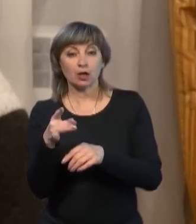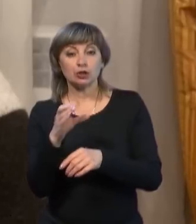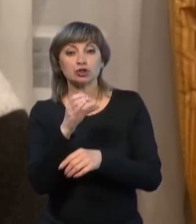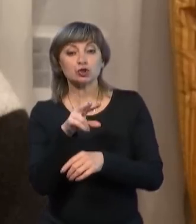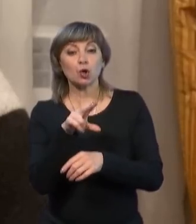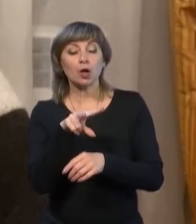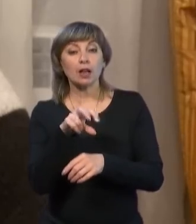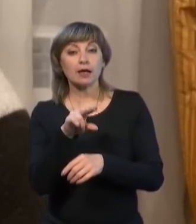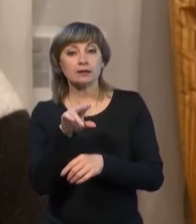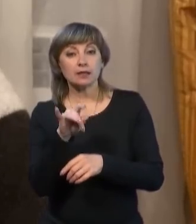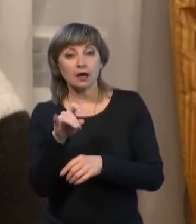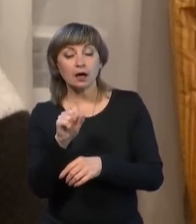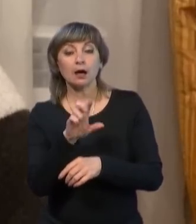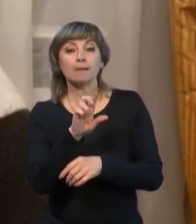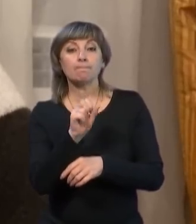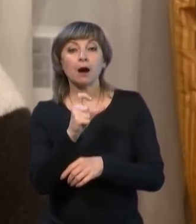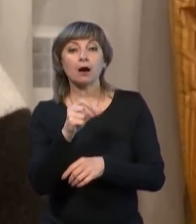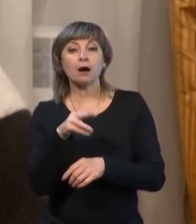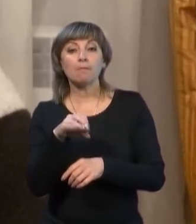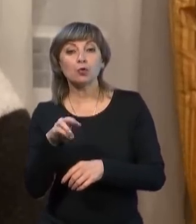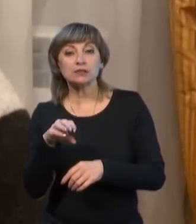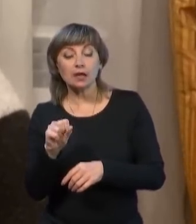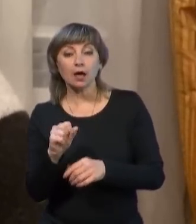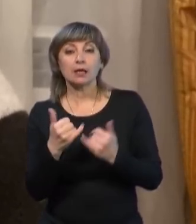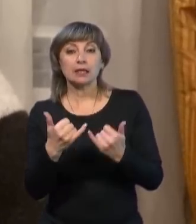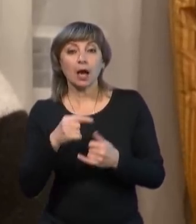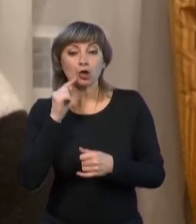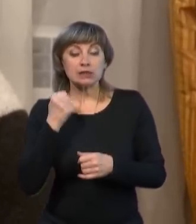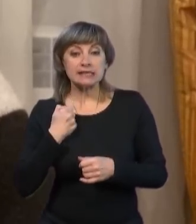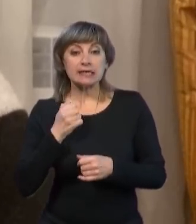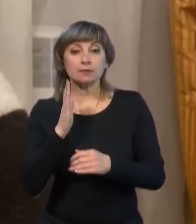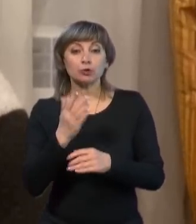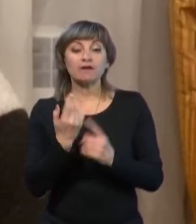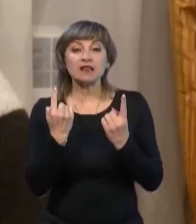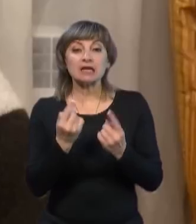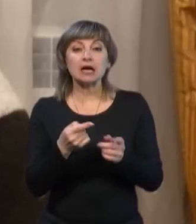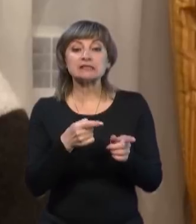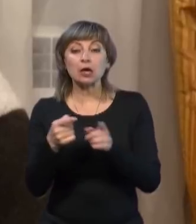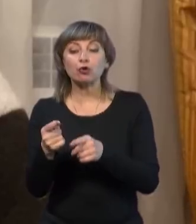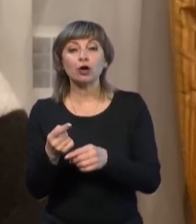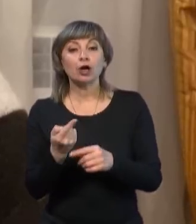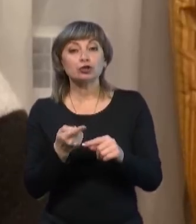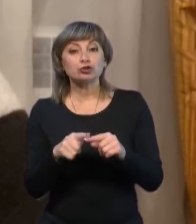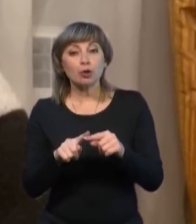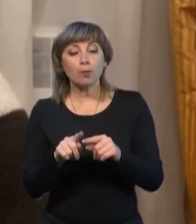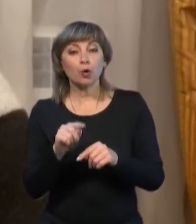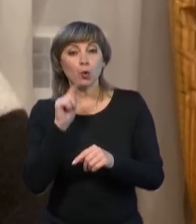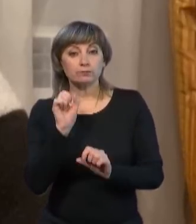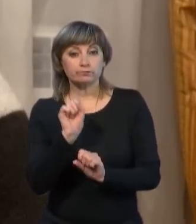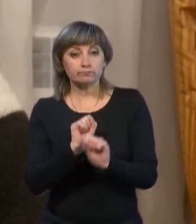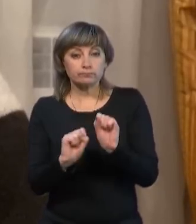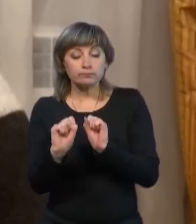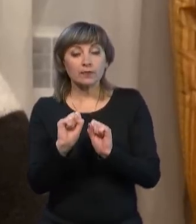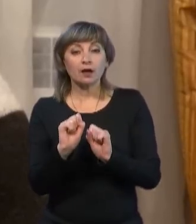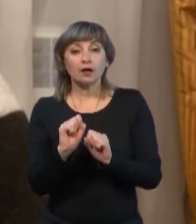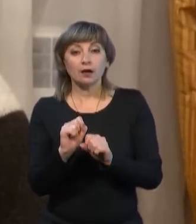Солідара і Бахмута. Так що для росіян це буде дуже велика загроза. До речі, чому вони так і упираються